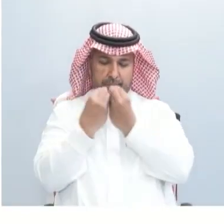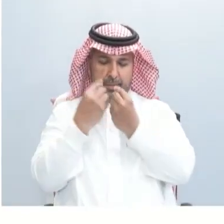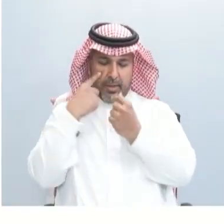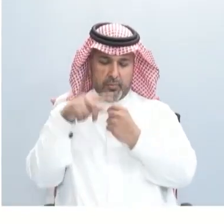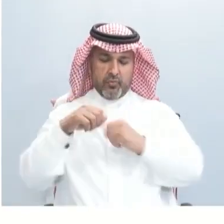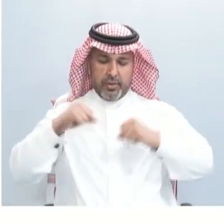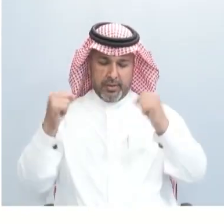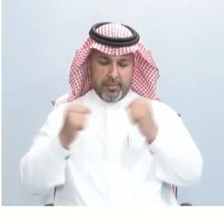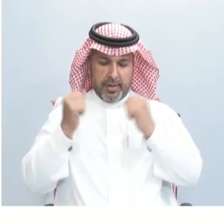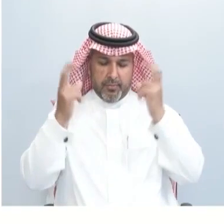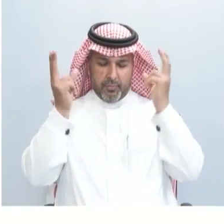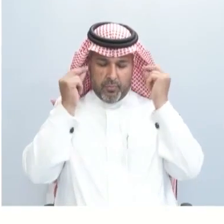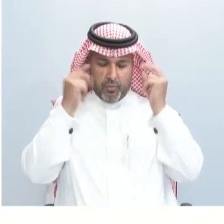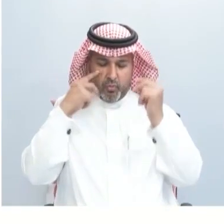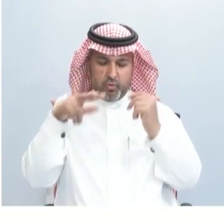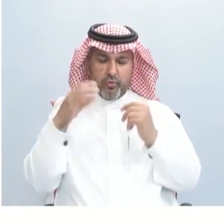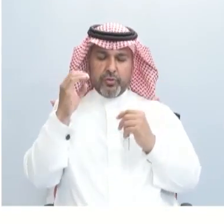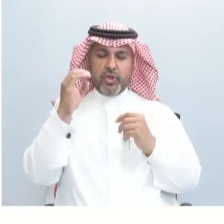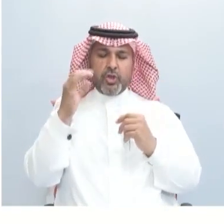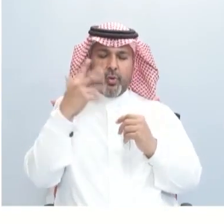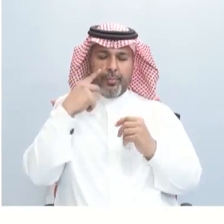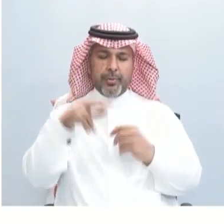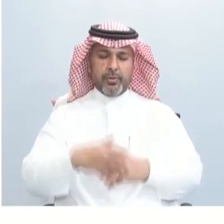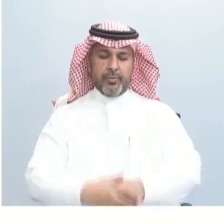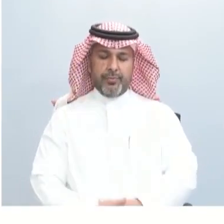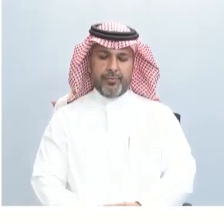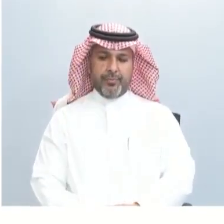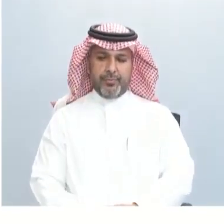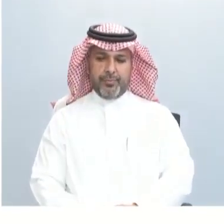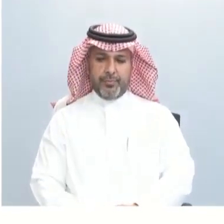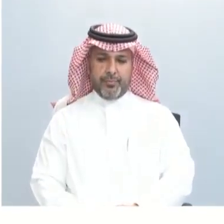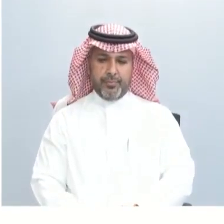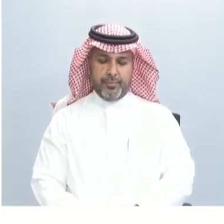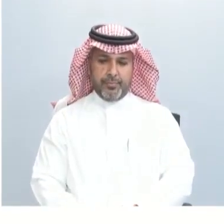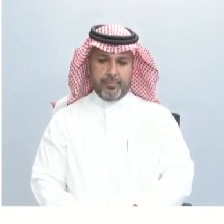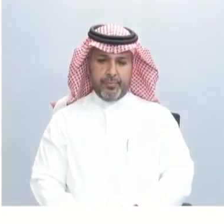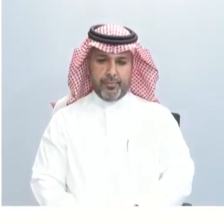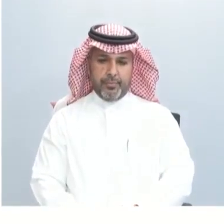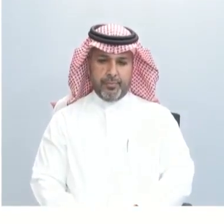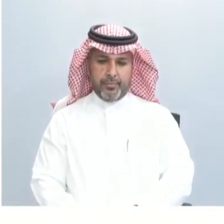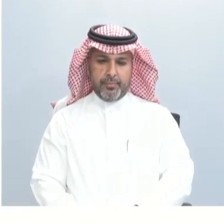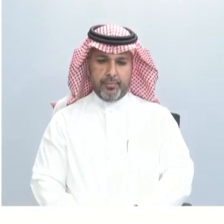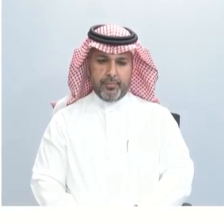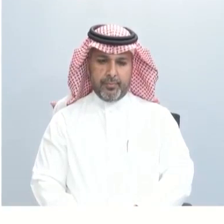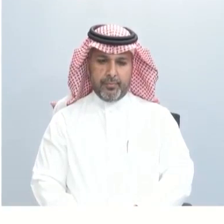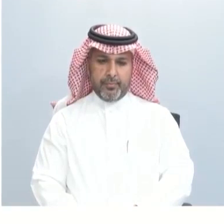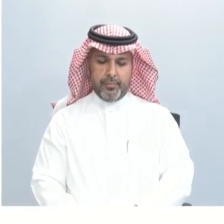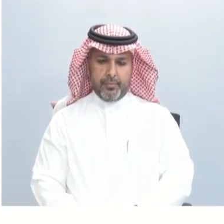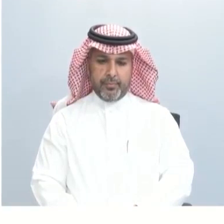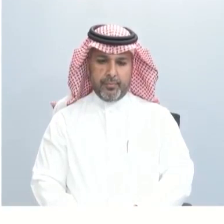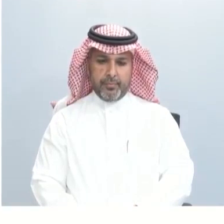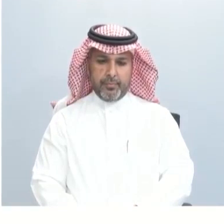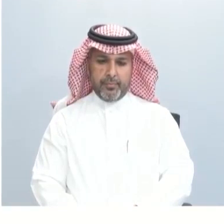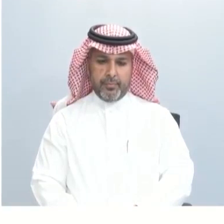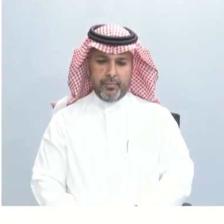عدد طرق اختيار الجوائز في الالعاب ومسائل ايضا المماثله وال شبيهه